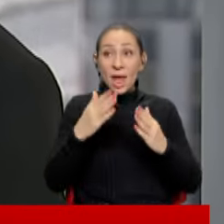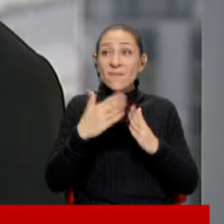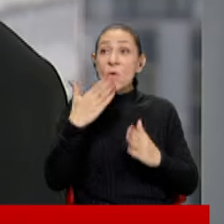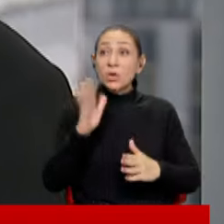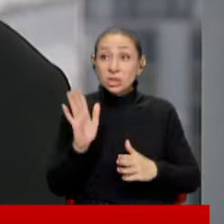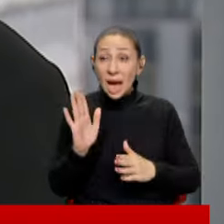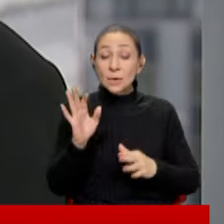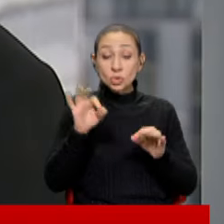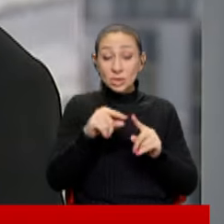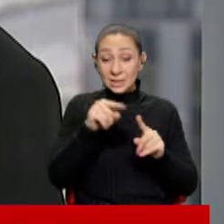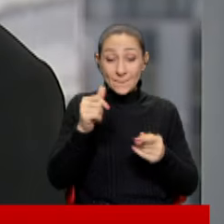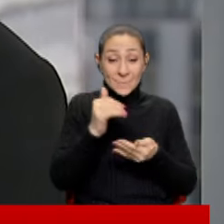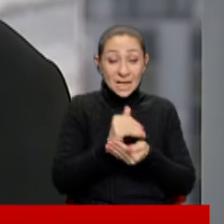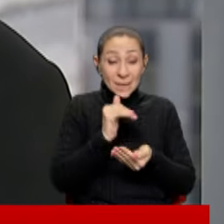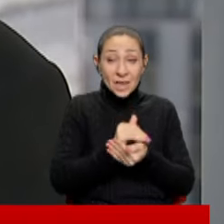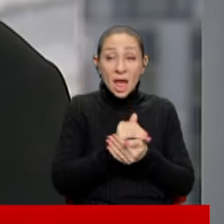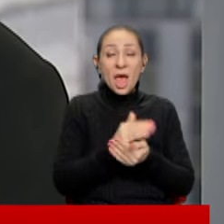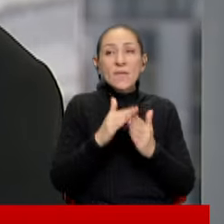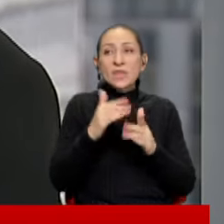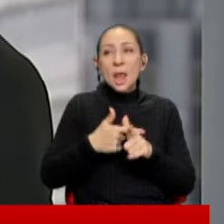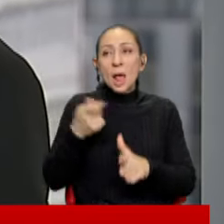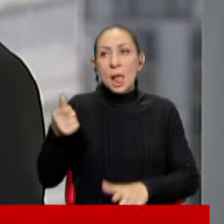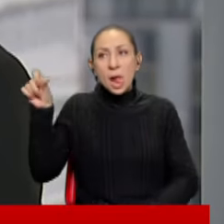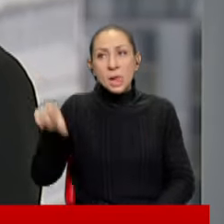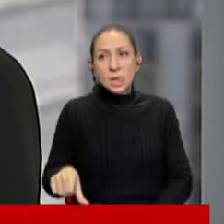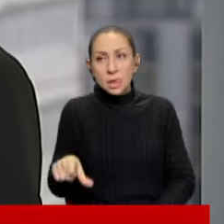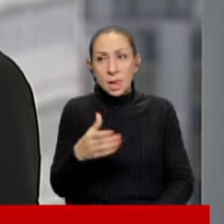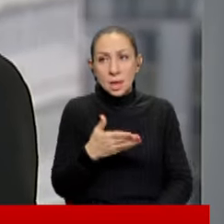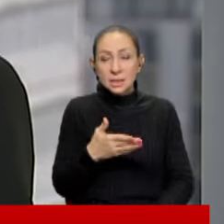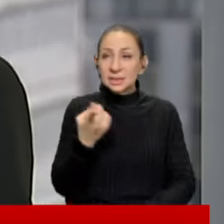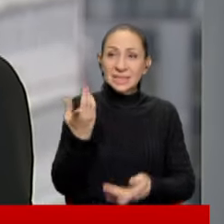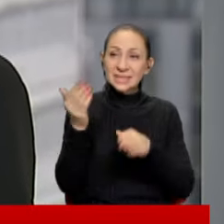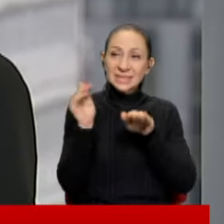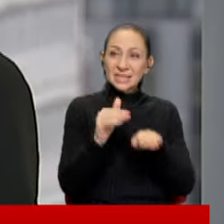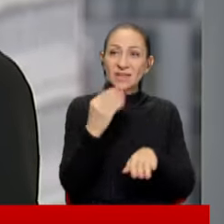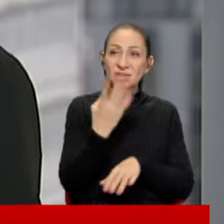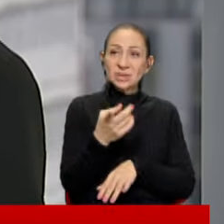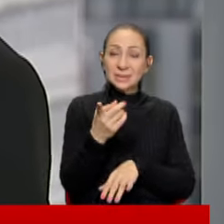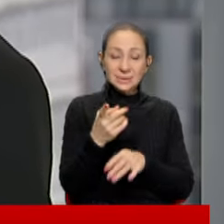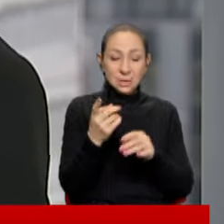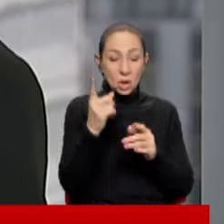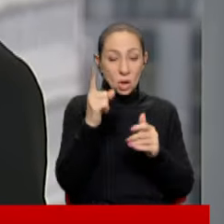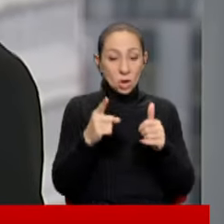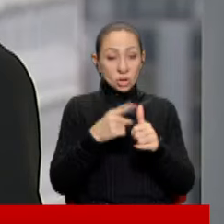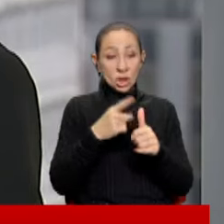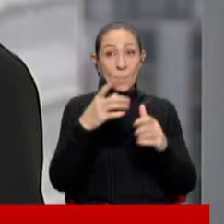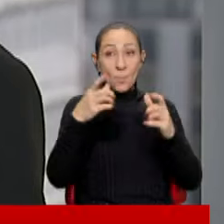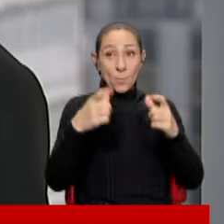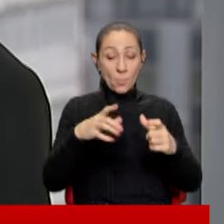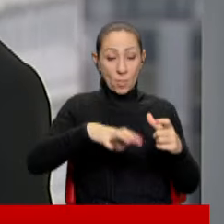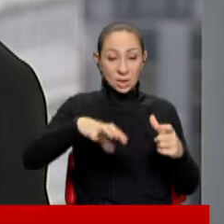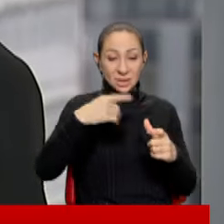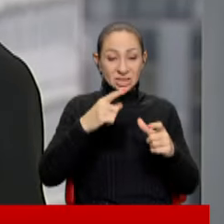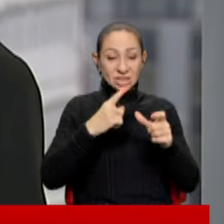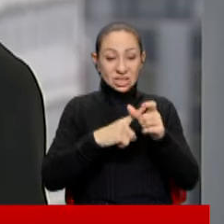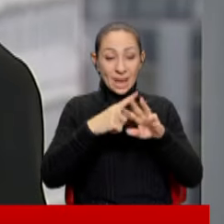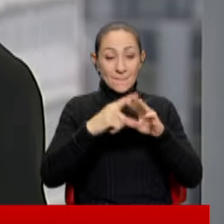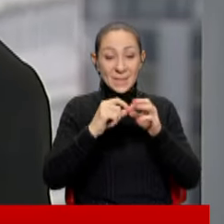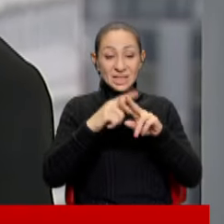yoksa bugüne kadarki birikimiyle ev kirasını ödeyemez noktaya geldiler. Peki siz nasıl destekleyeceksiniz onları? Öncelikle mesela bölge olarak da belirttik.